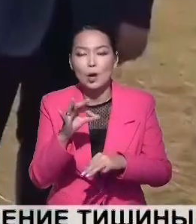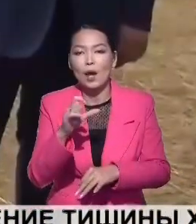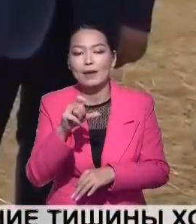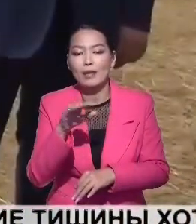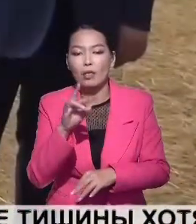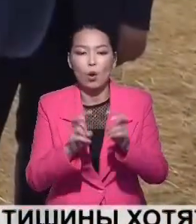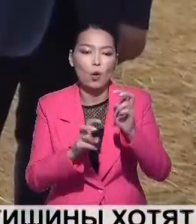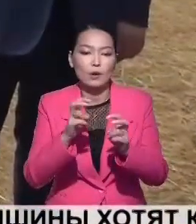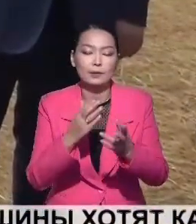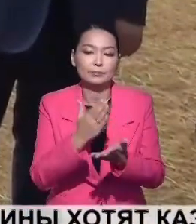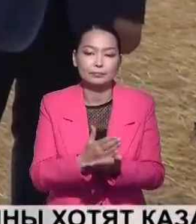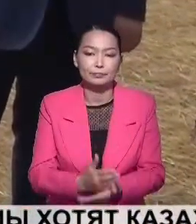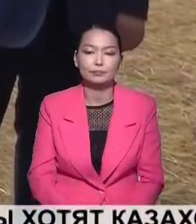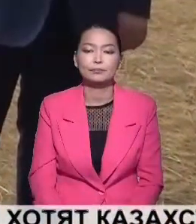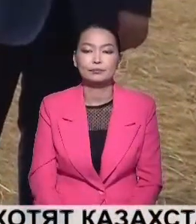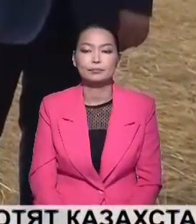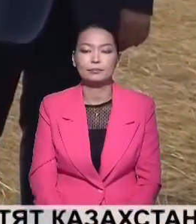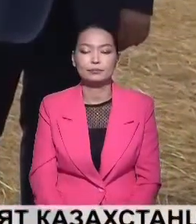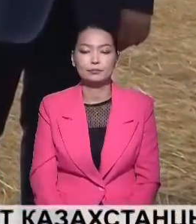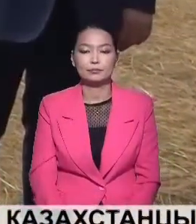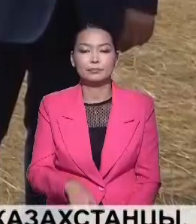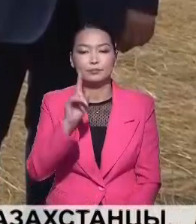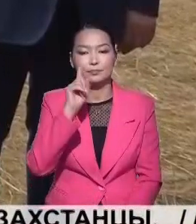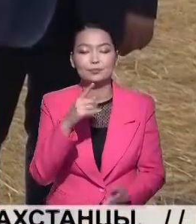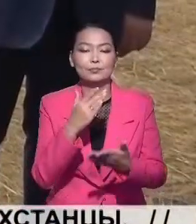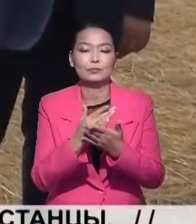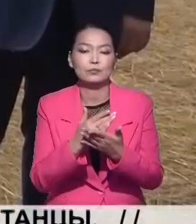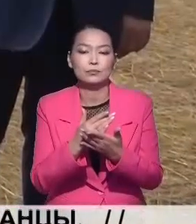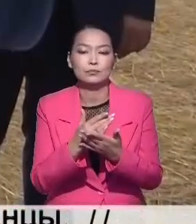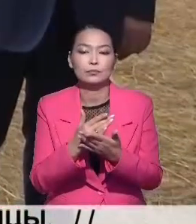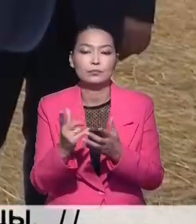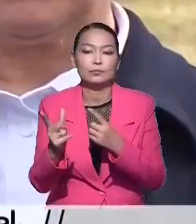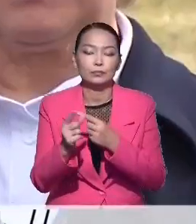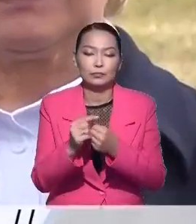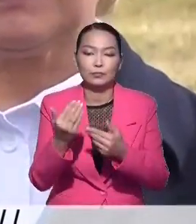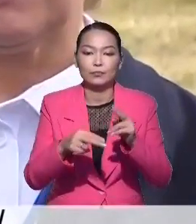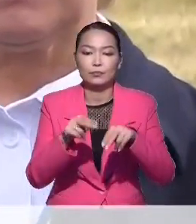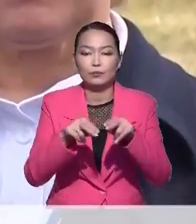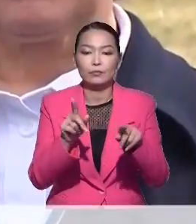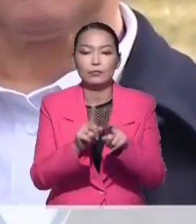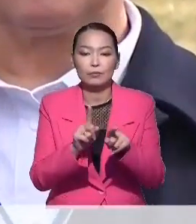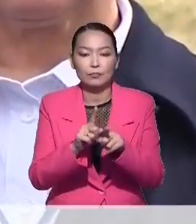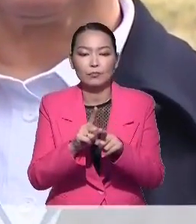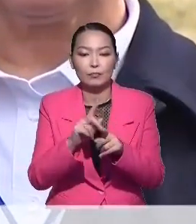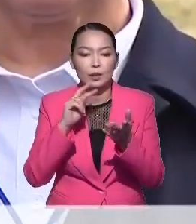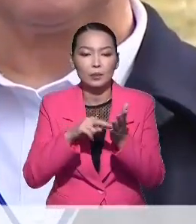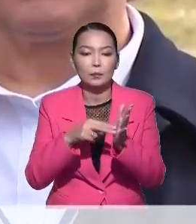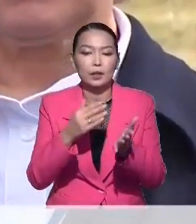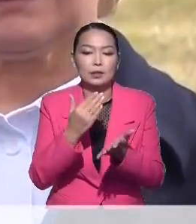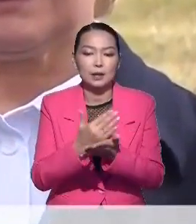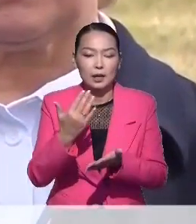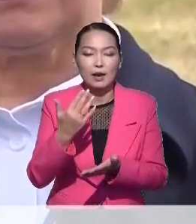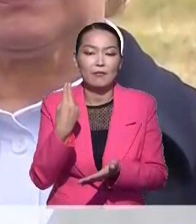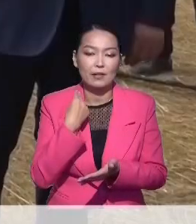Наш глютен знают в Соединенных Штатах Америки. Наш биоэтанол, казахстанский биоэтанол мы экспортируем в Великобританию,